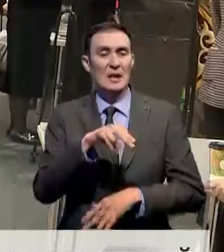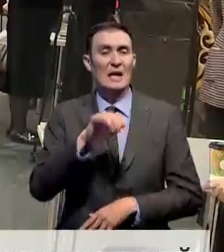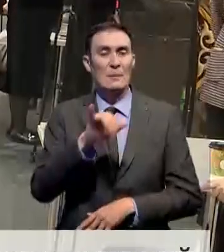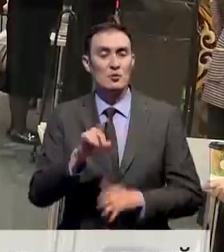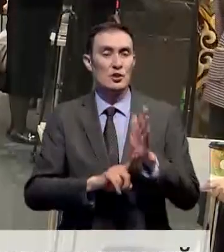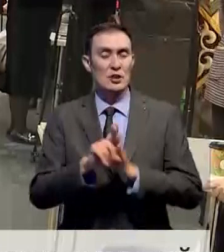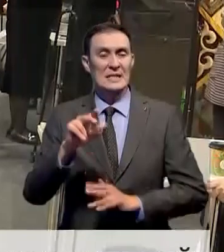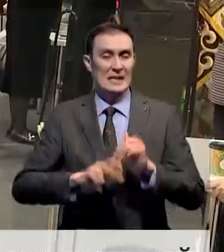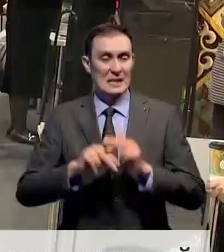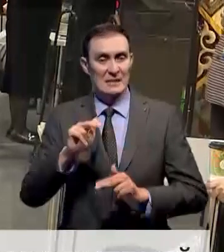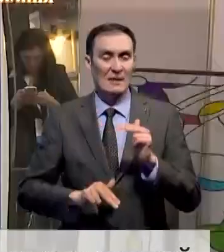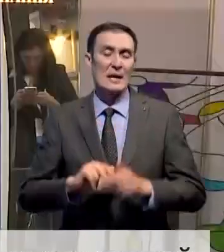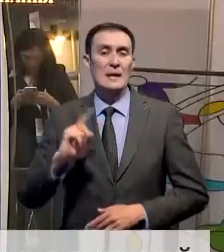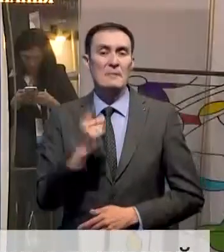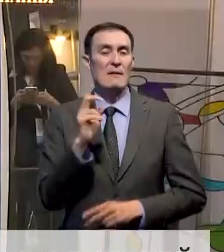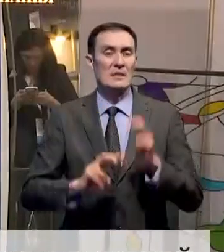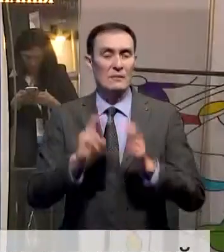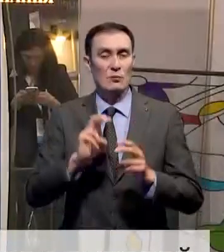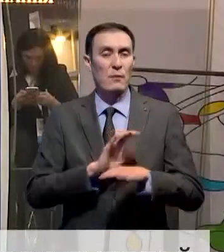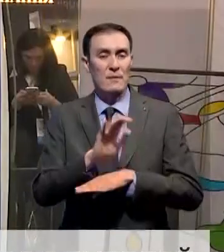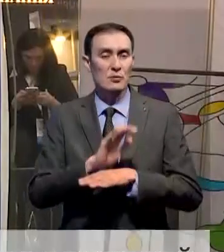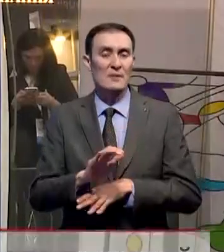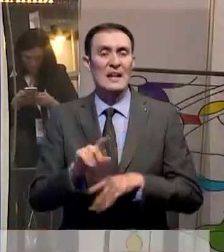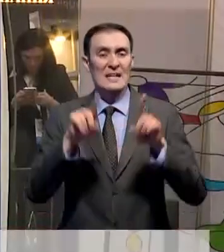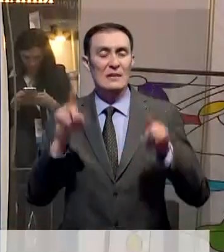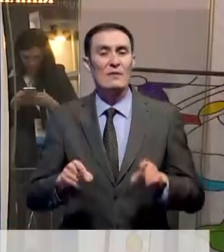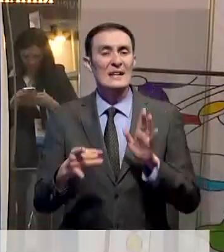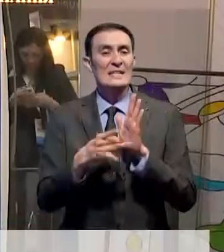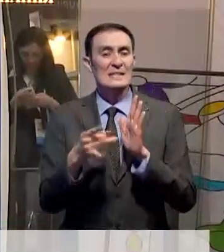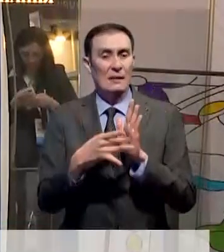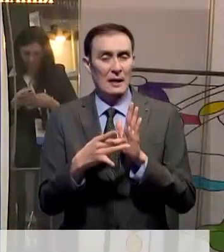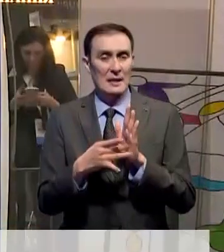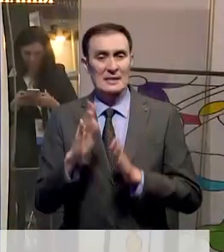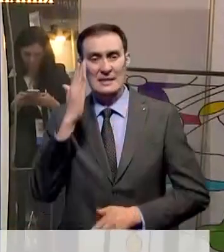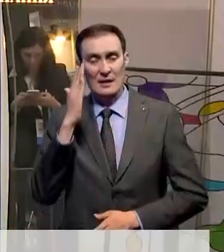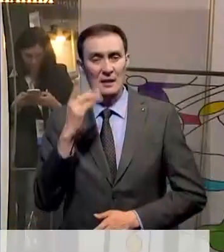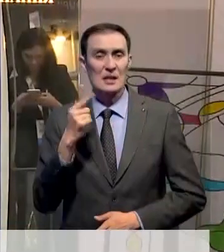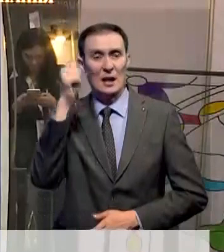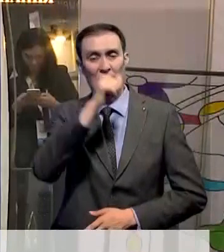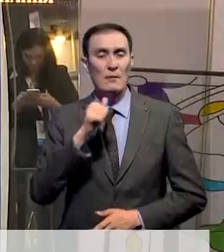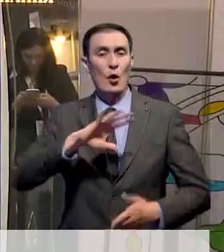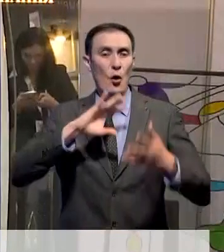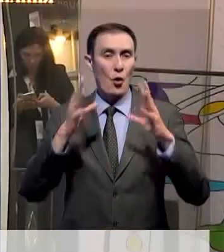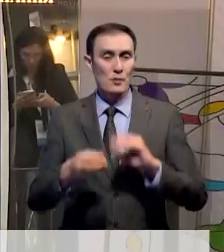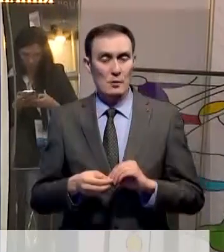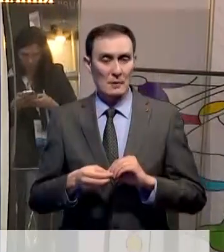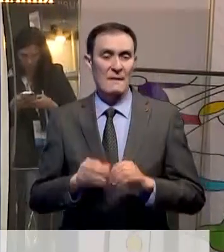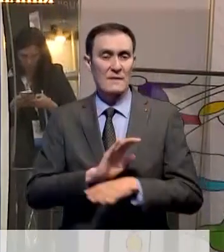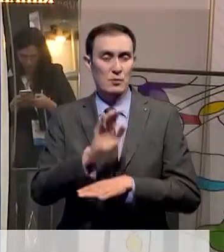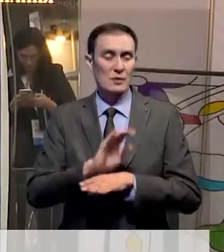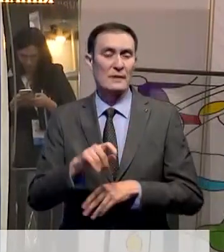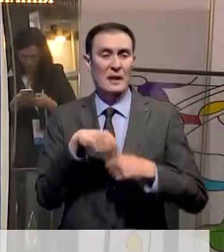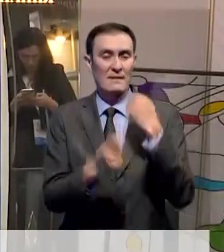начато строительство первого завода по производству листового зеркала. С годовым объемом